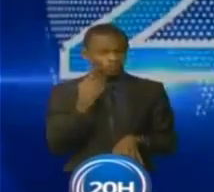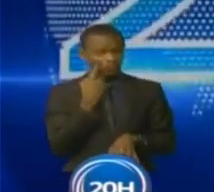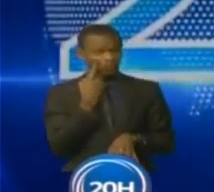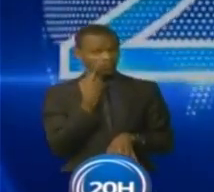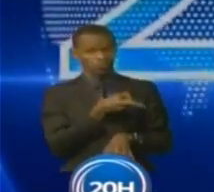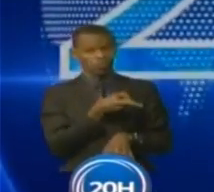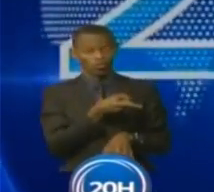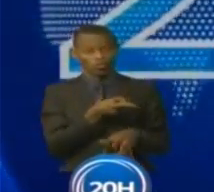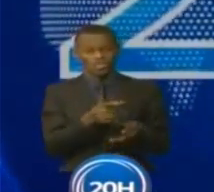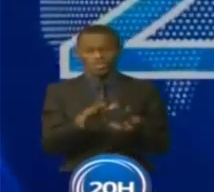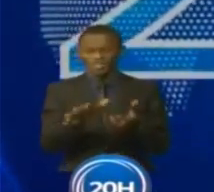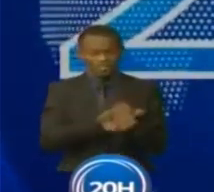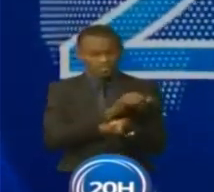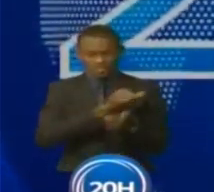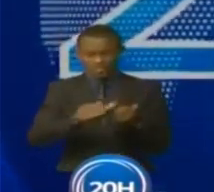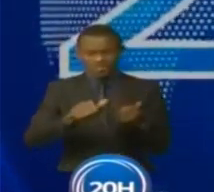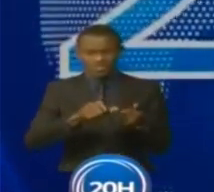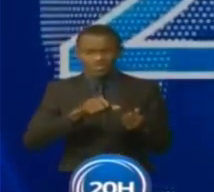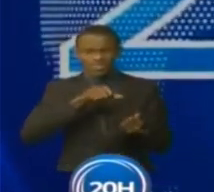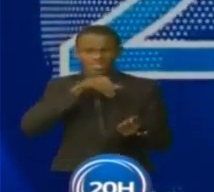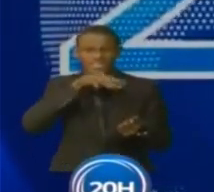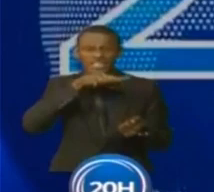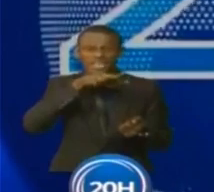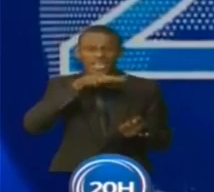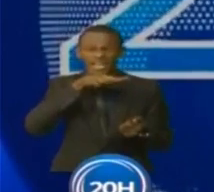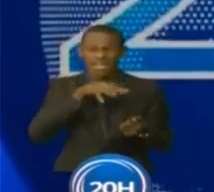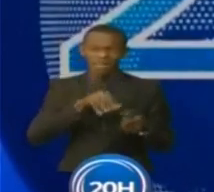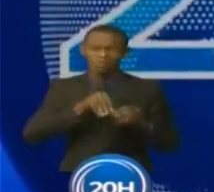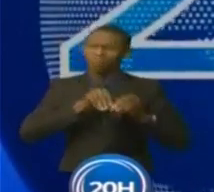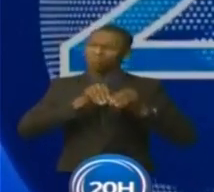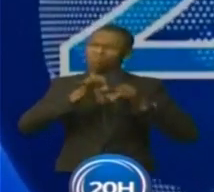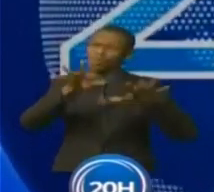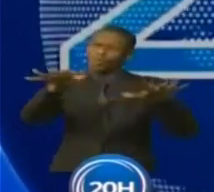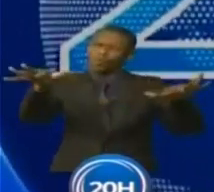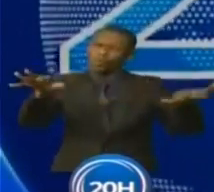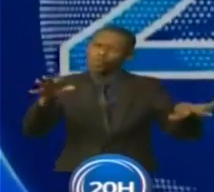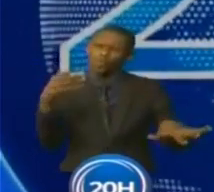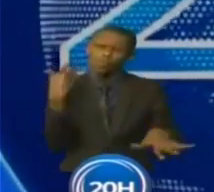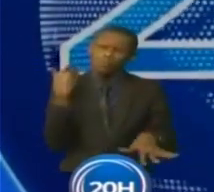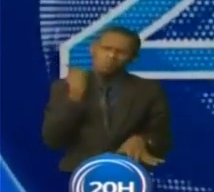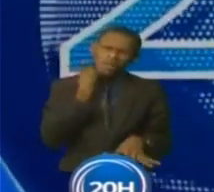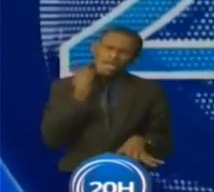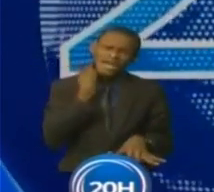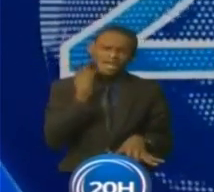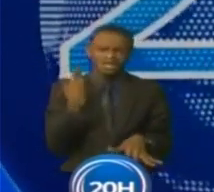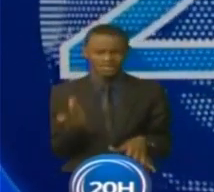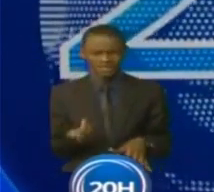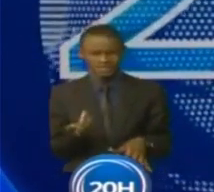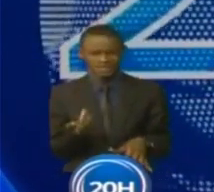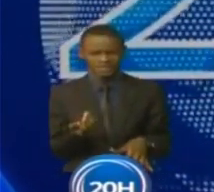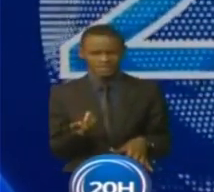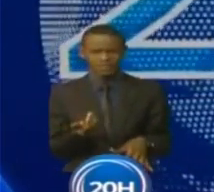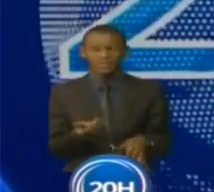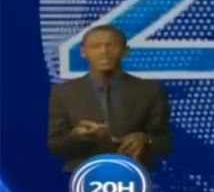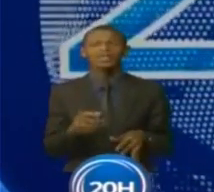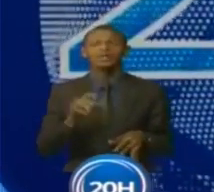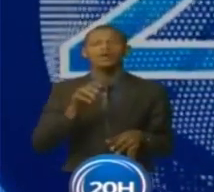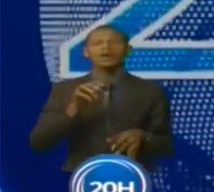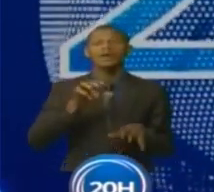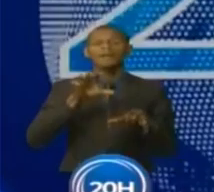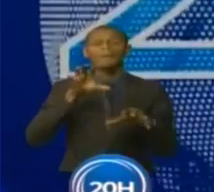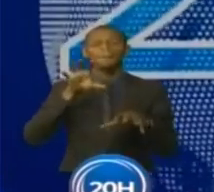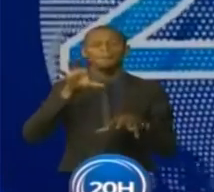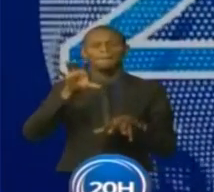santé publique et engendre des coûts élevés de remplacement. En conséquence, la BCC invite les utilisateurs des billets de francs congolais